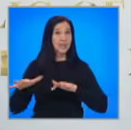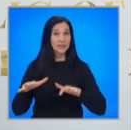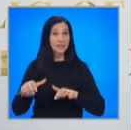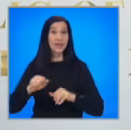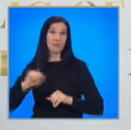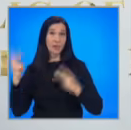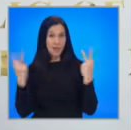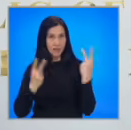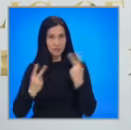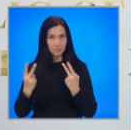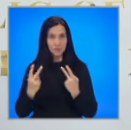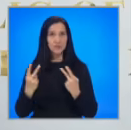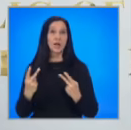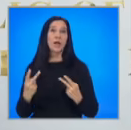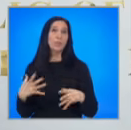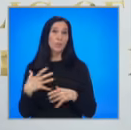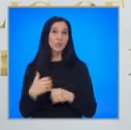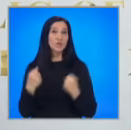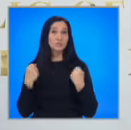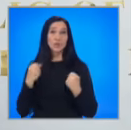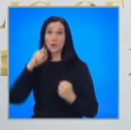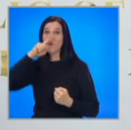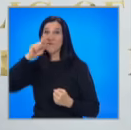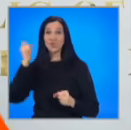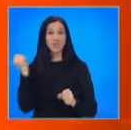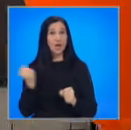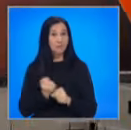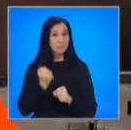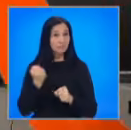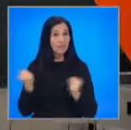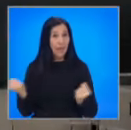и разбира се да поддържаме жизненно важните функции на държавата.